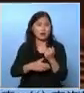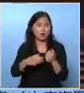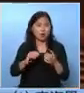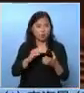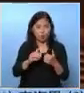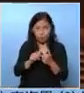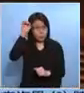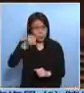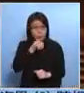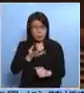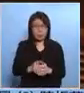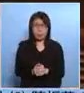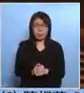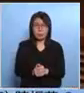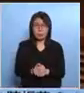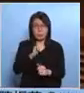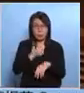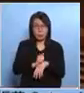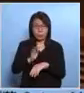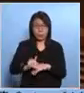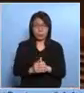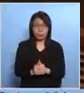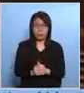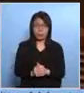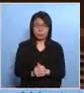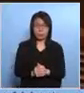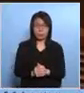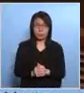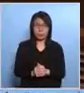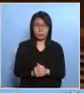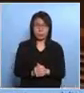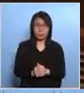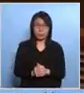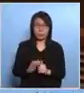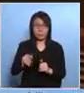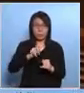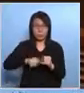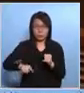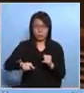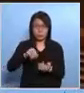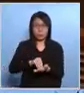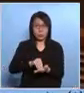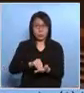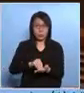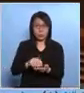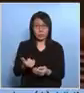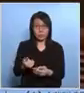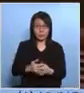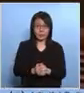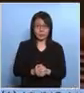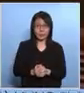出的意見，還有機會他可以最後決定嘛。